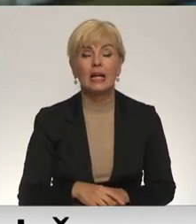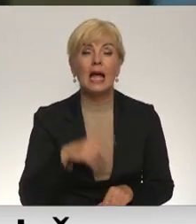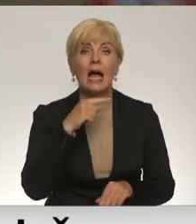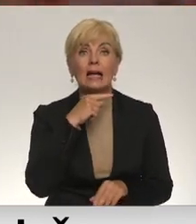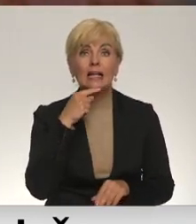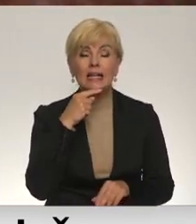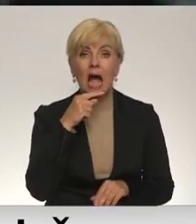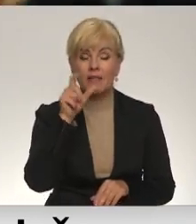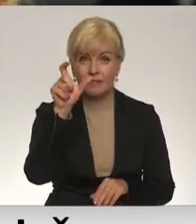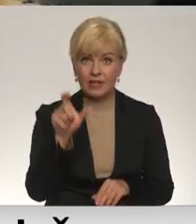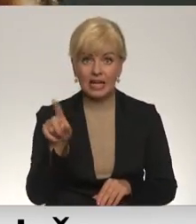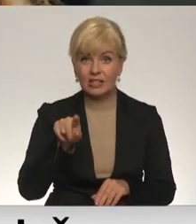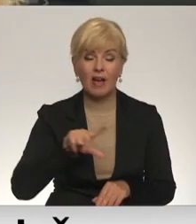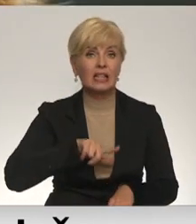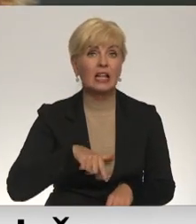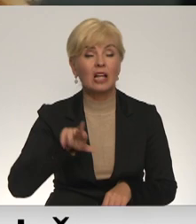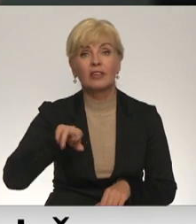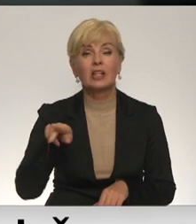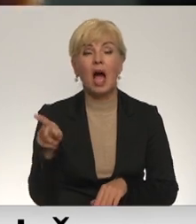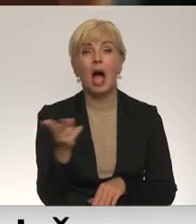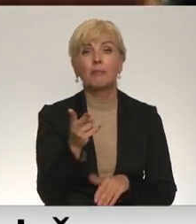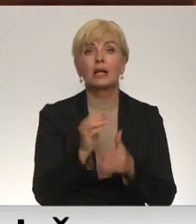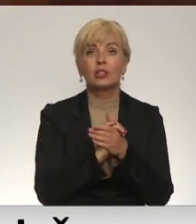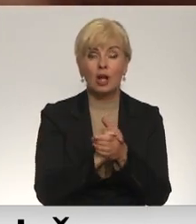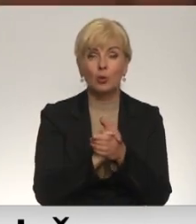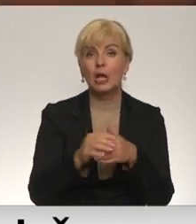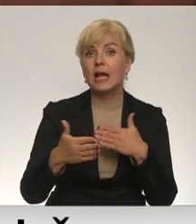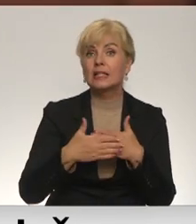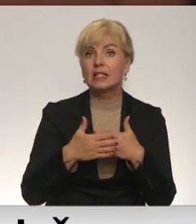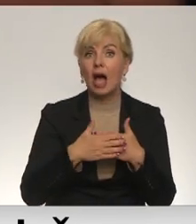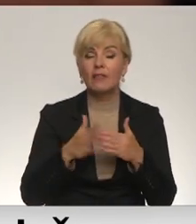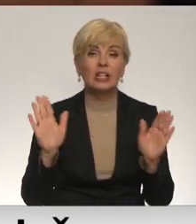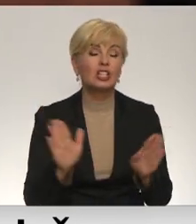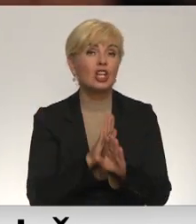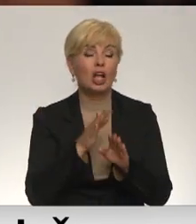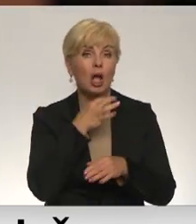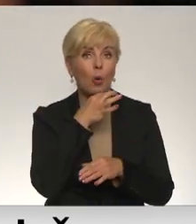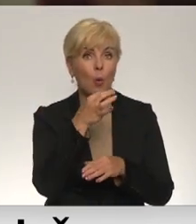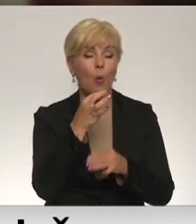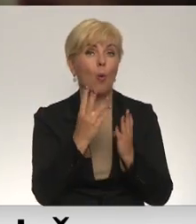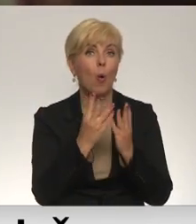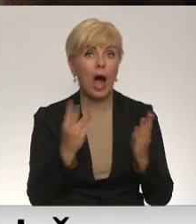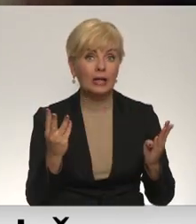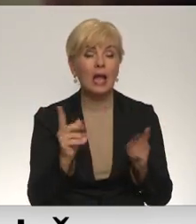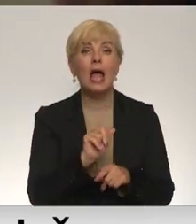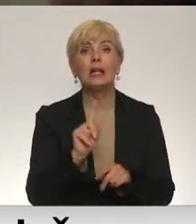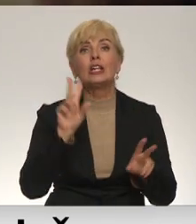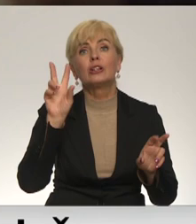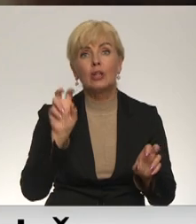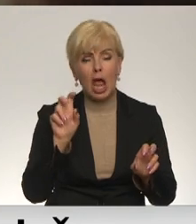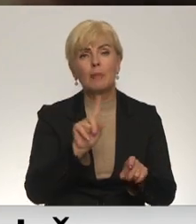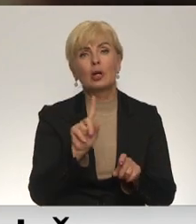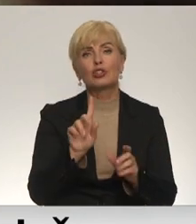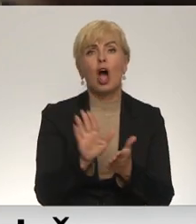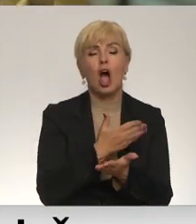Krieviete Svetlana un latvieta Dagnija ir draudzenes, kuras satuvināja kopīga dziedāšana korī. Nu, protams, ir tēmas, par ko mums atšķirās